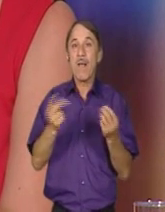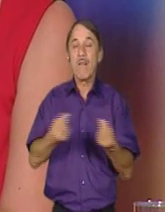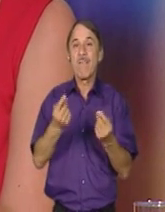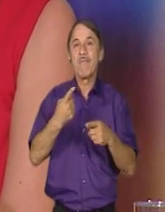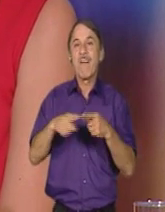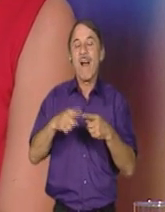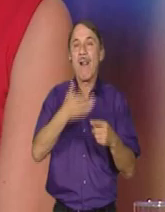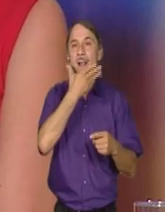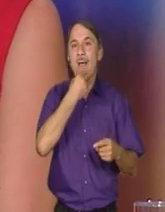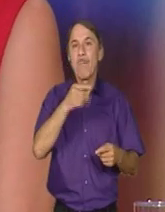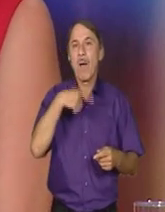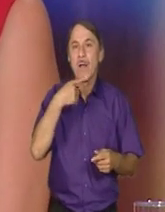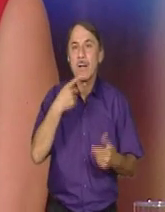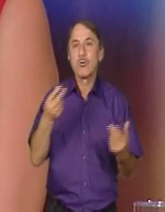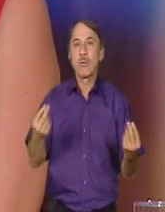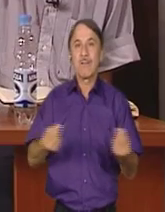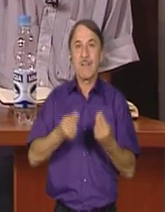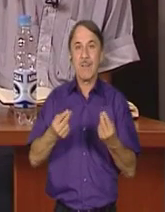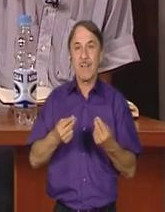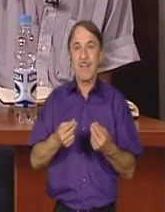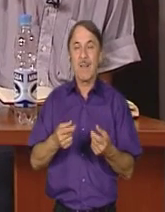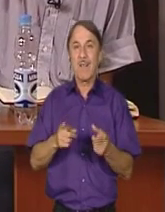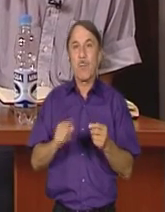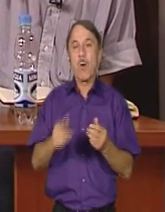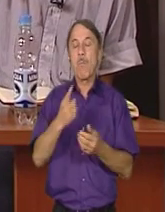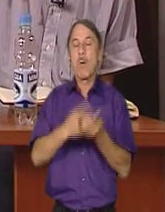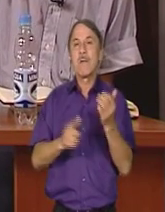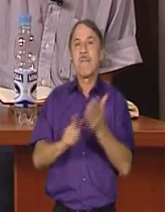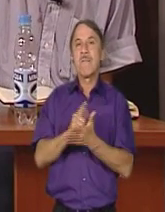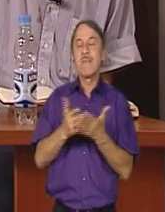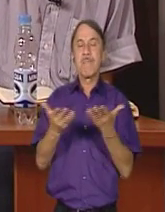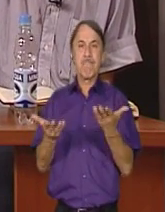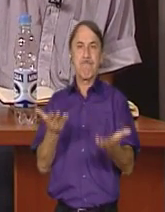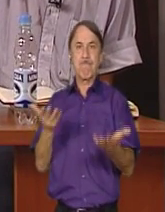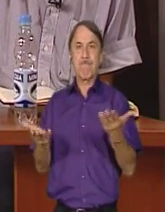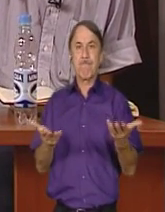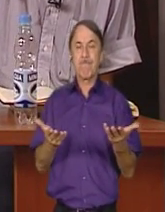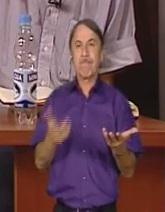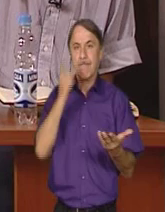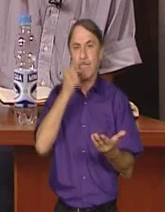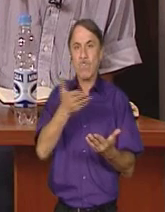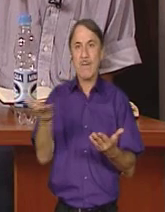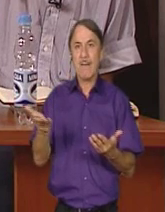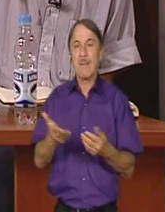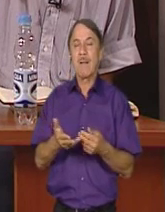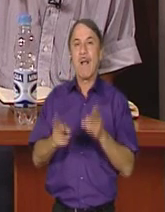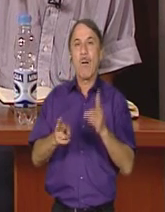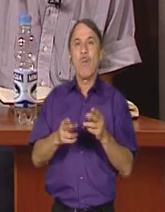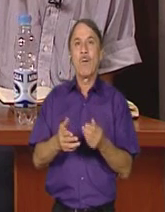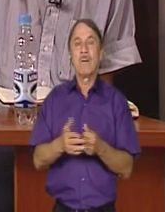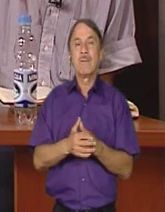lepe reči. Nekako u poslednje vreme, kao što je gospodin Randelj rekao, ajde neka to bude vezano